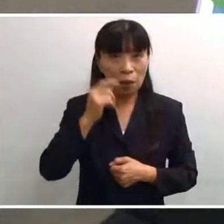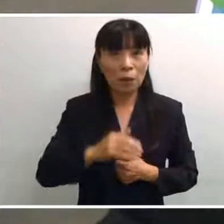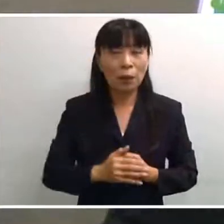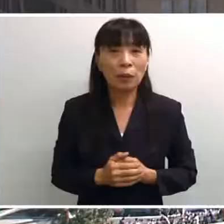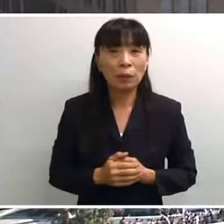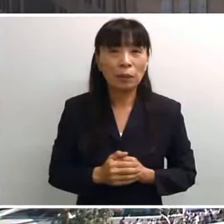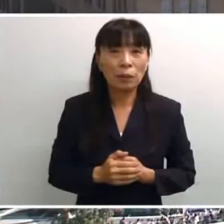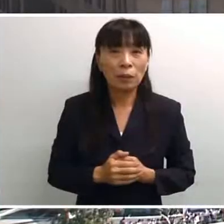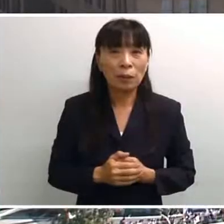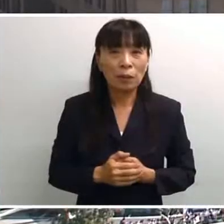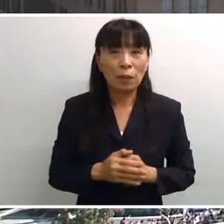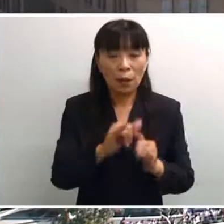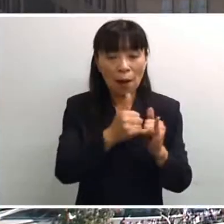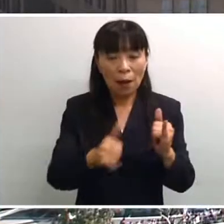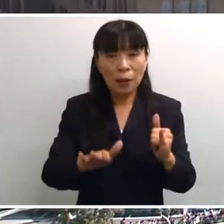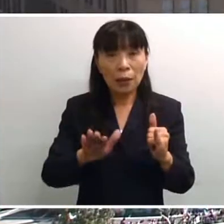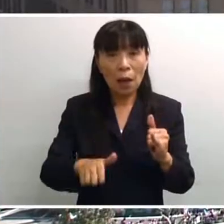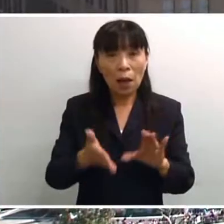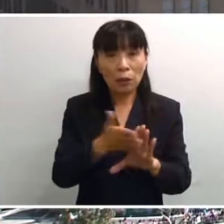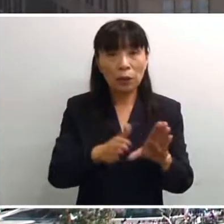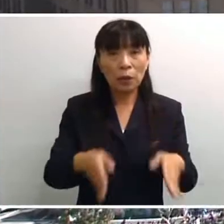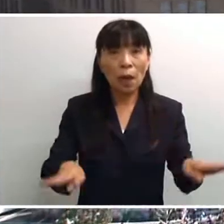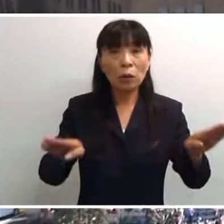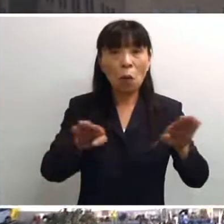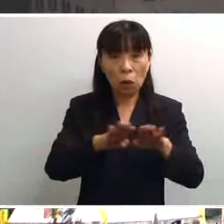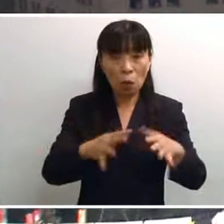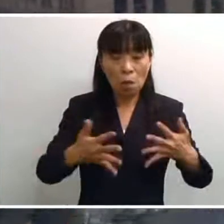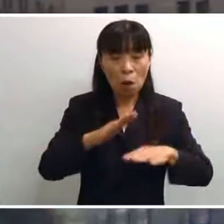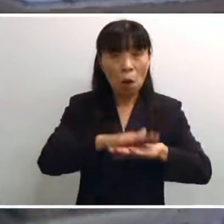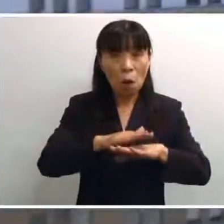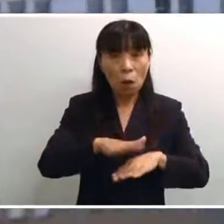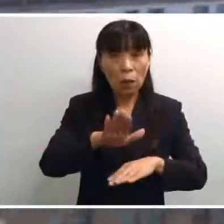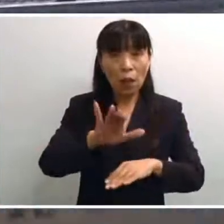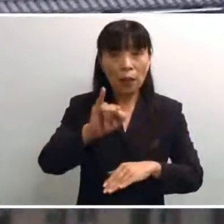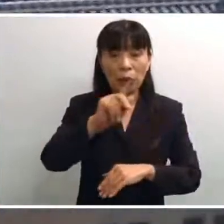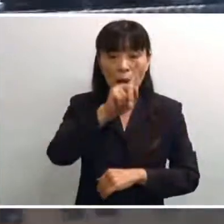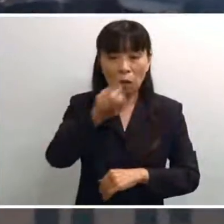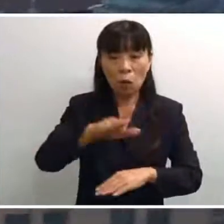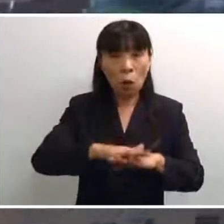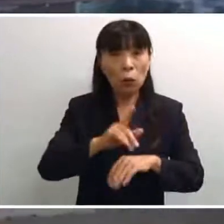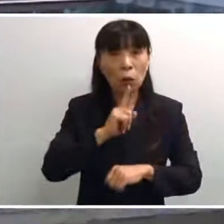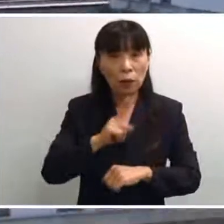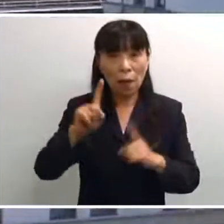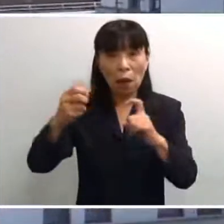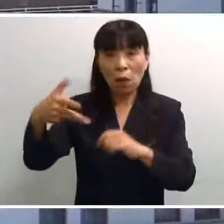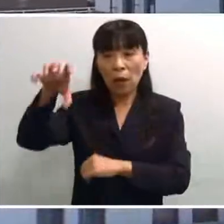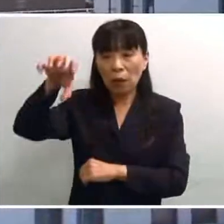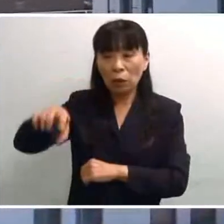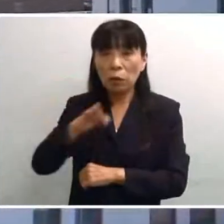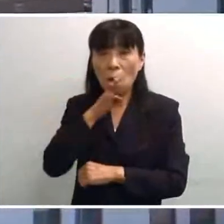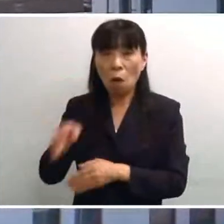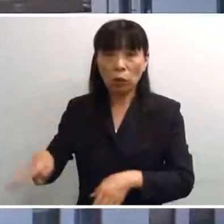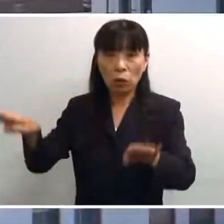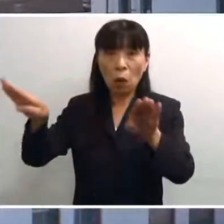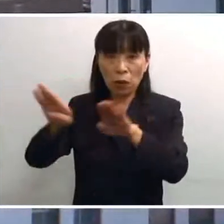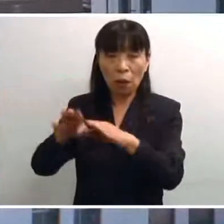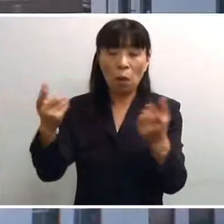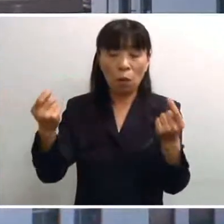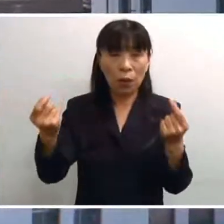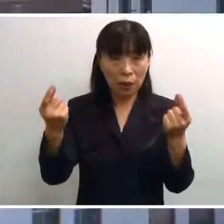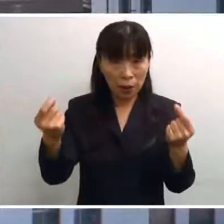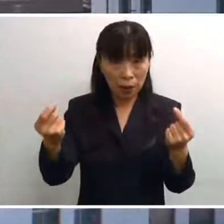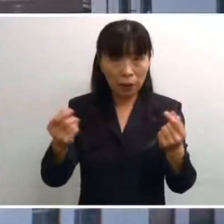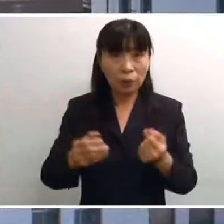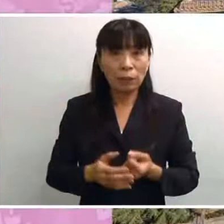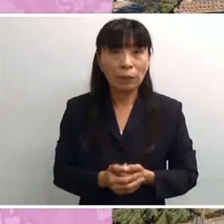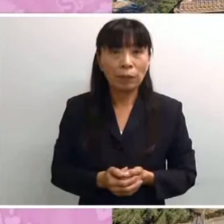。 この歴史ある県庁の建築様式は定款様式といい、名古屋市役所本庁舎も同じ様式